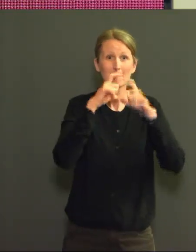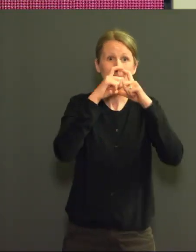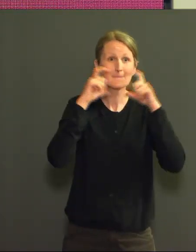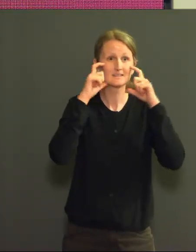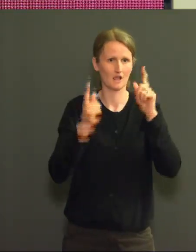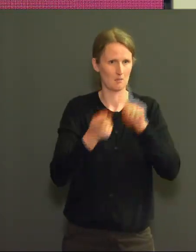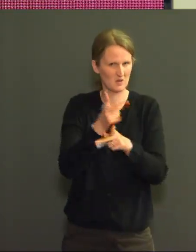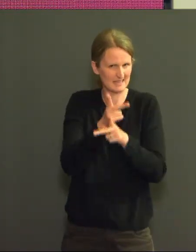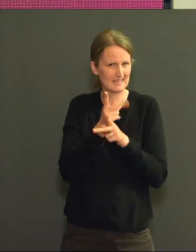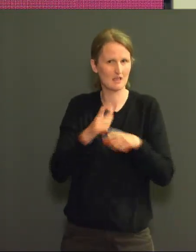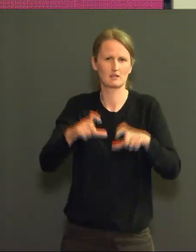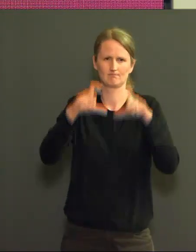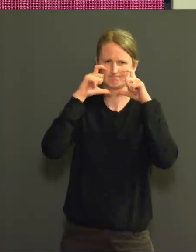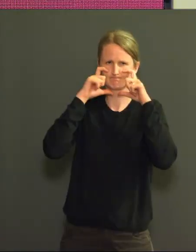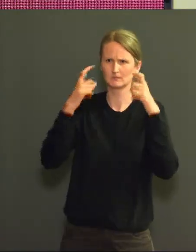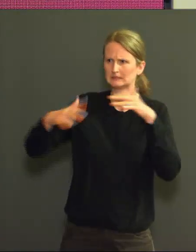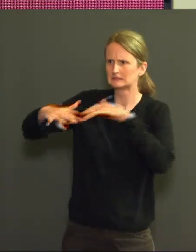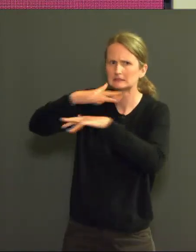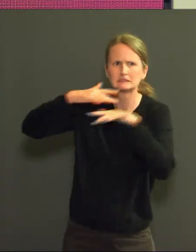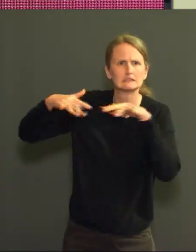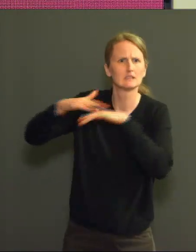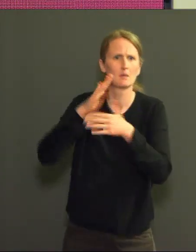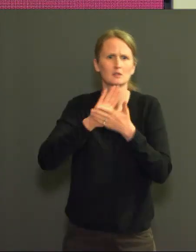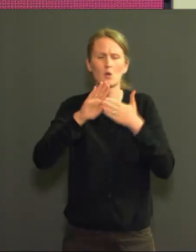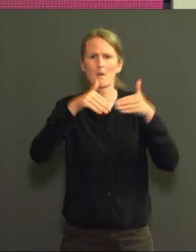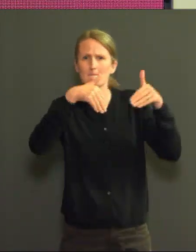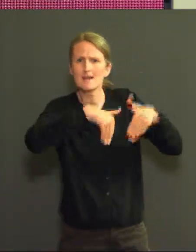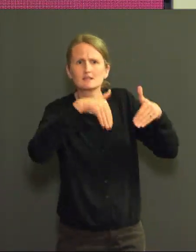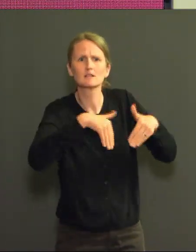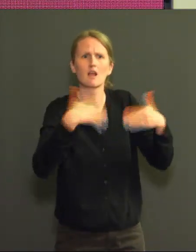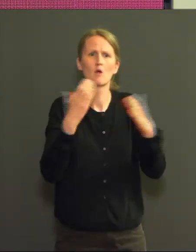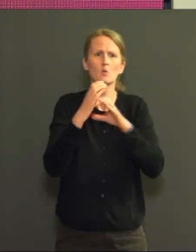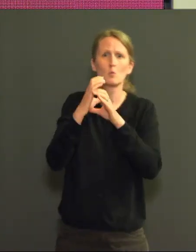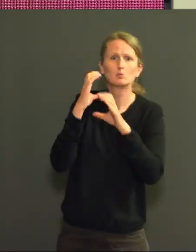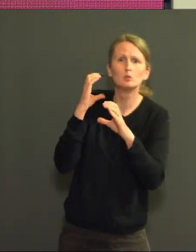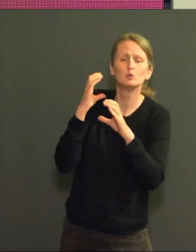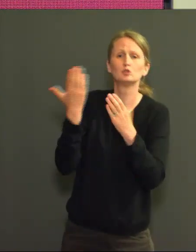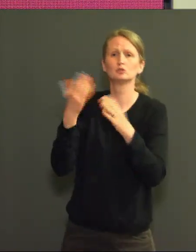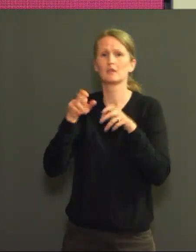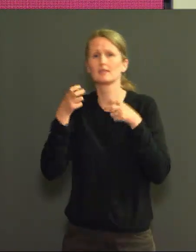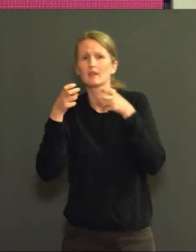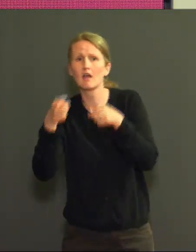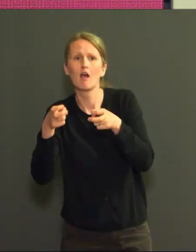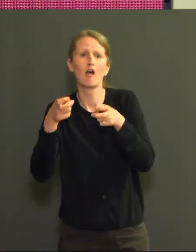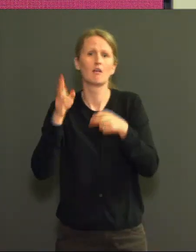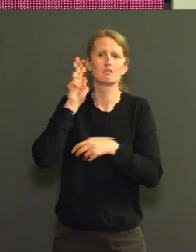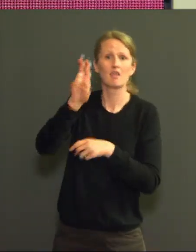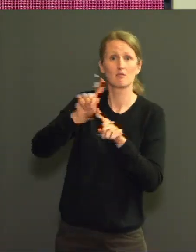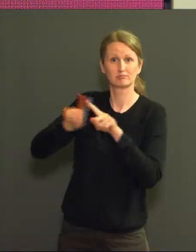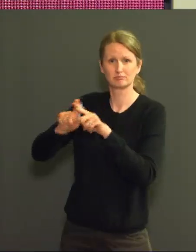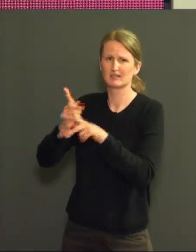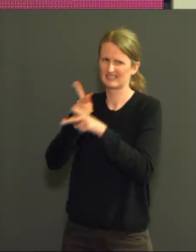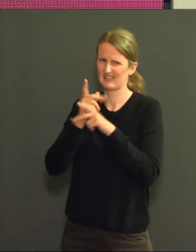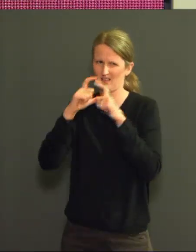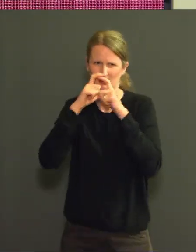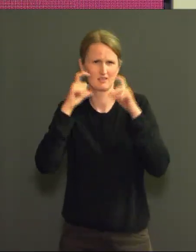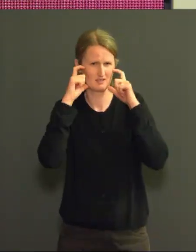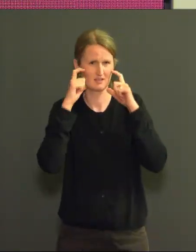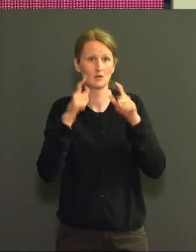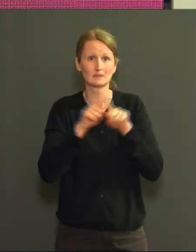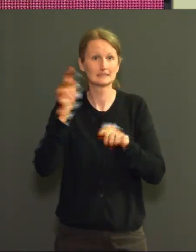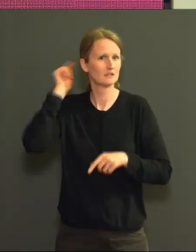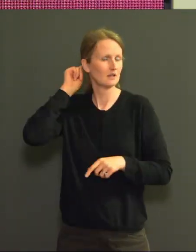par exemple. On a encore le fait qu'il faut penser aux gens qui ne sont pas vaccinés lorsqu'on les rencontre proches, chez soi, par